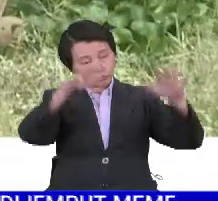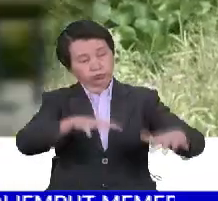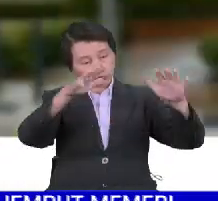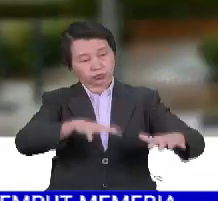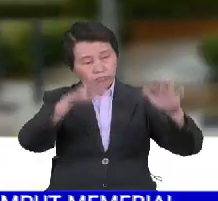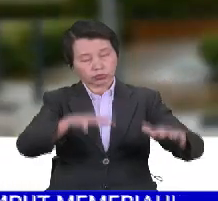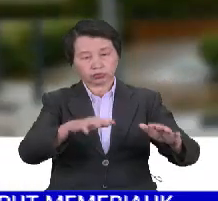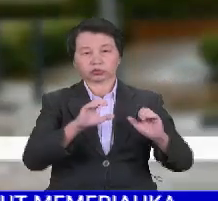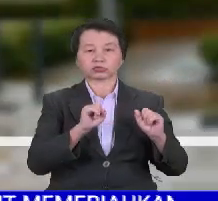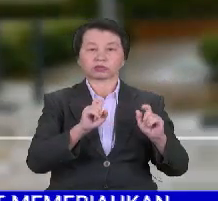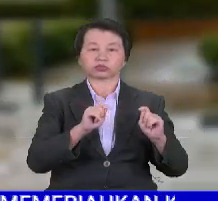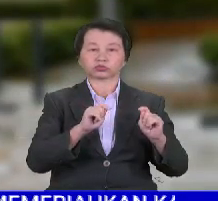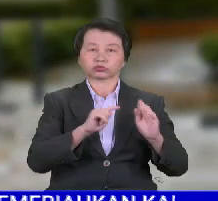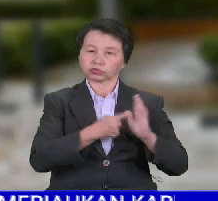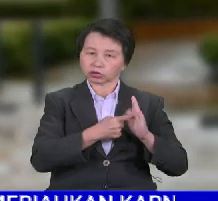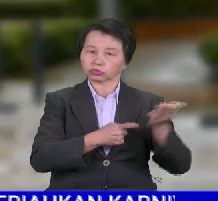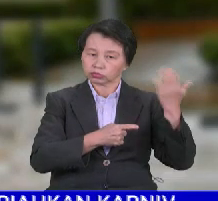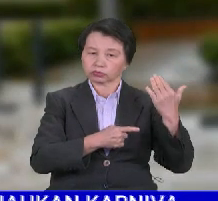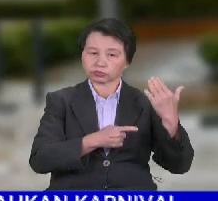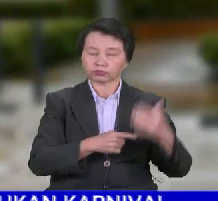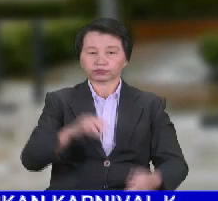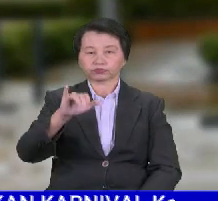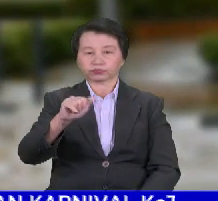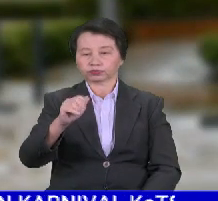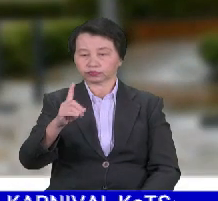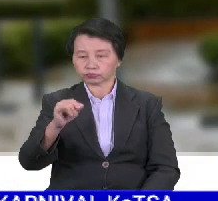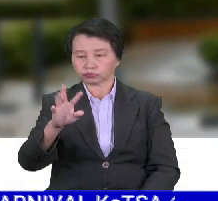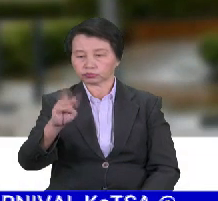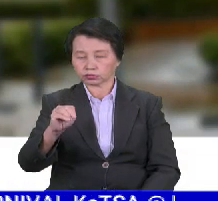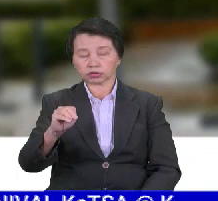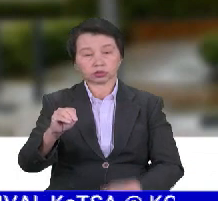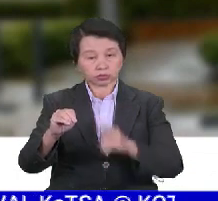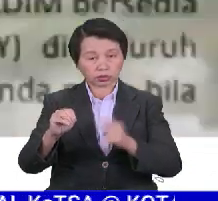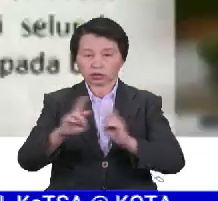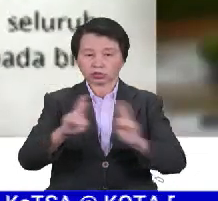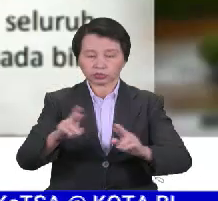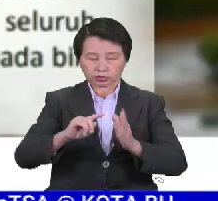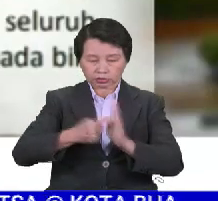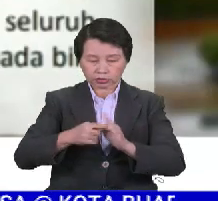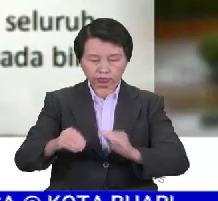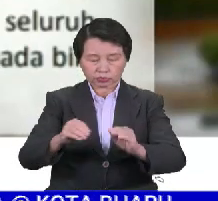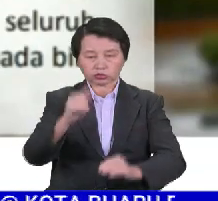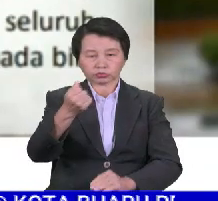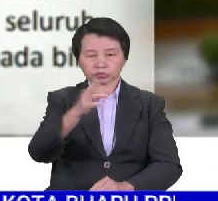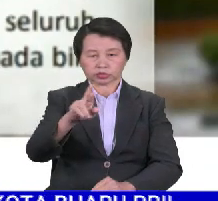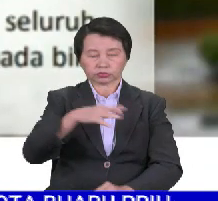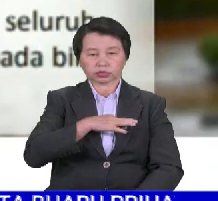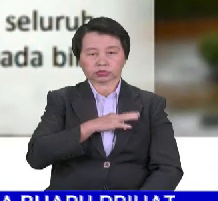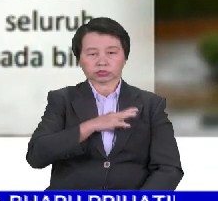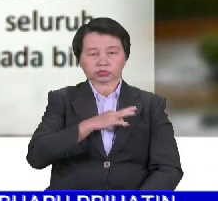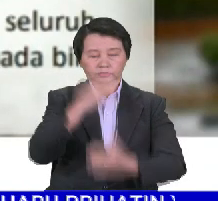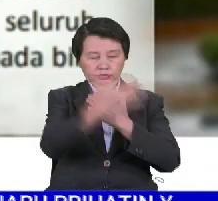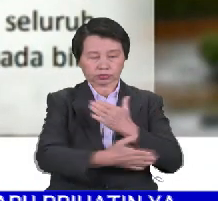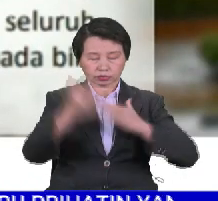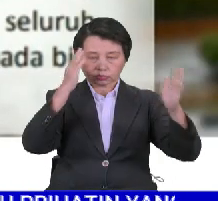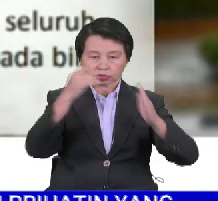urusan sejak Sabtu lepas Yayasan dakwah islamiyah Malaysia yadim sedang menggerakkan 10.000 sukarelawan di seluruh